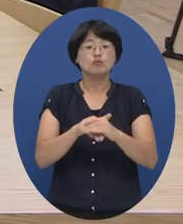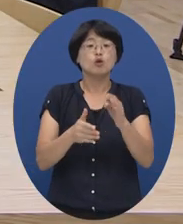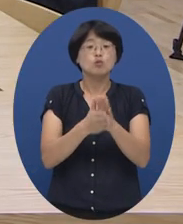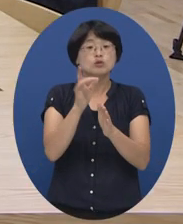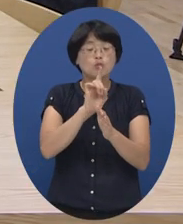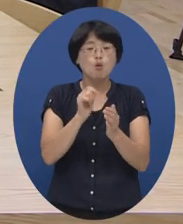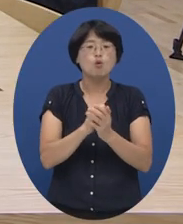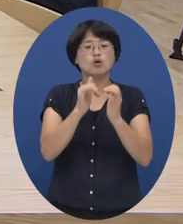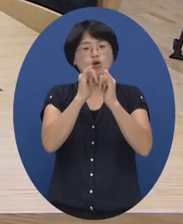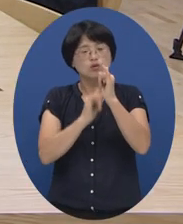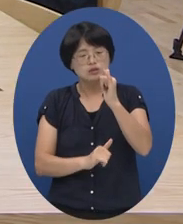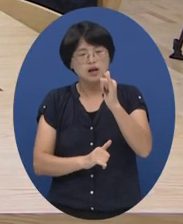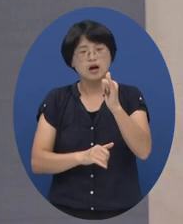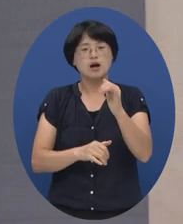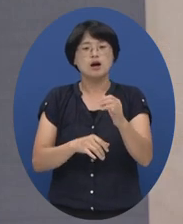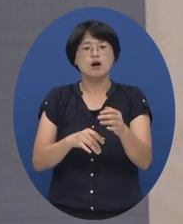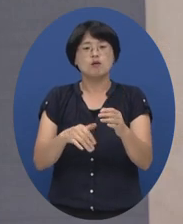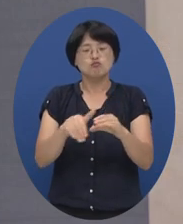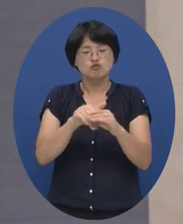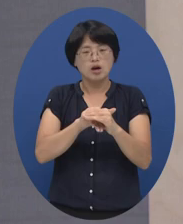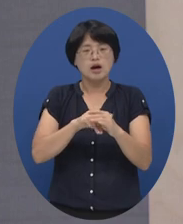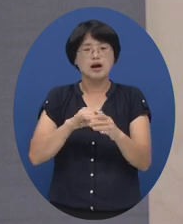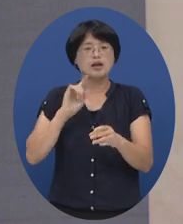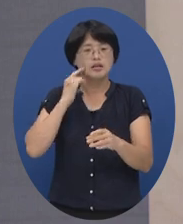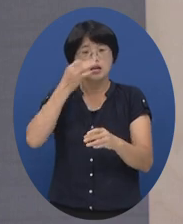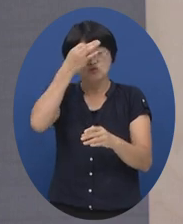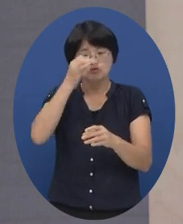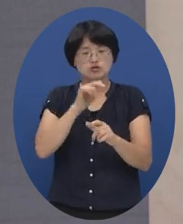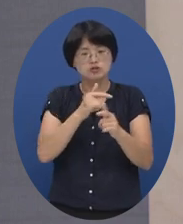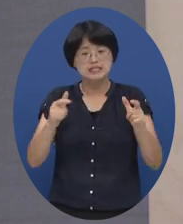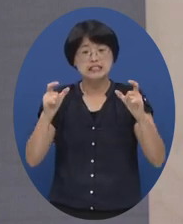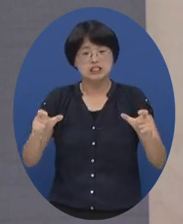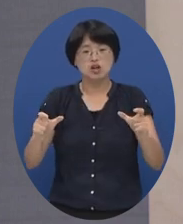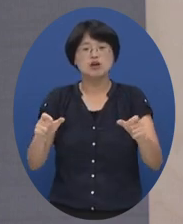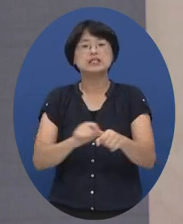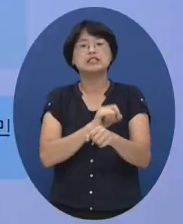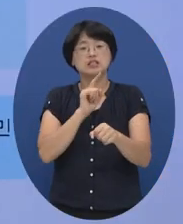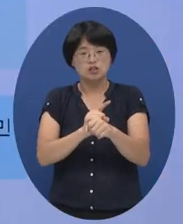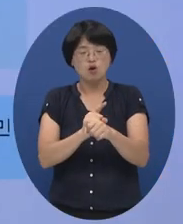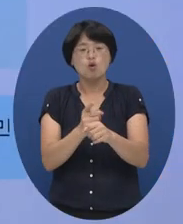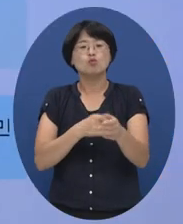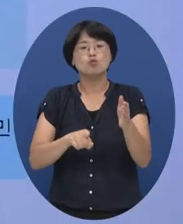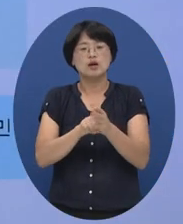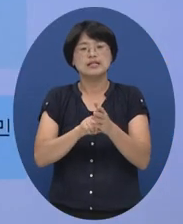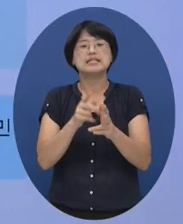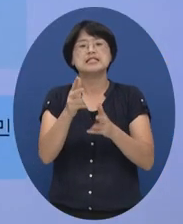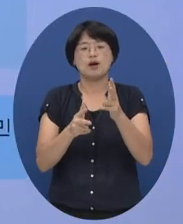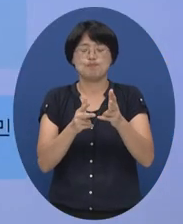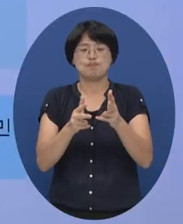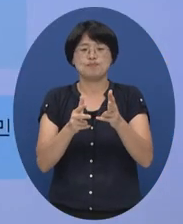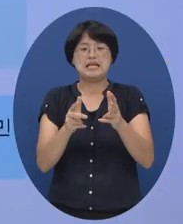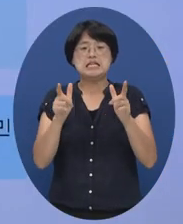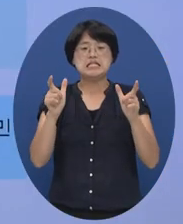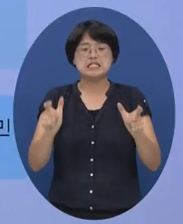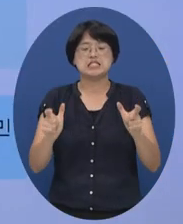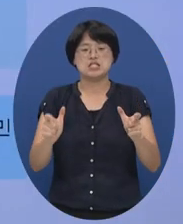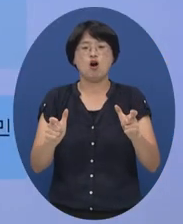문화도시는 역사나 문화예술, 교육 등그 지역만의 특색을 살린 문화사업을 운영하는 일종의 지역 브랜드